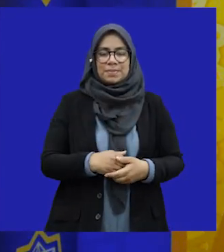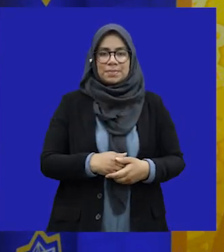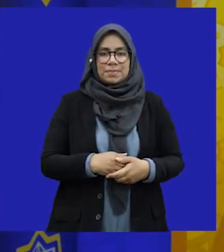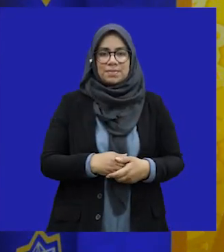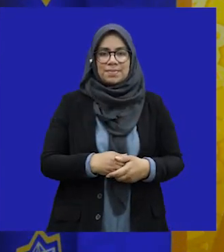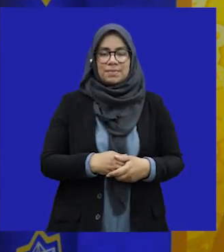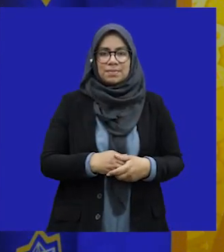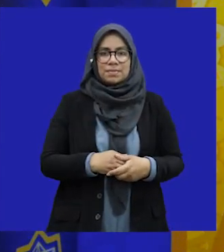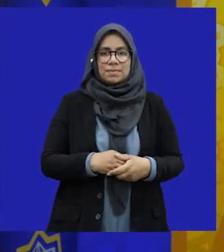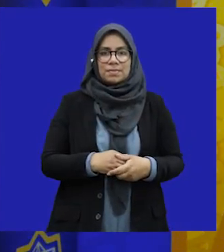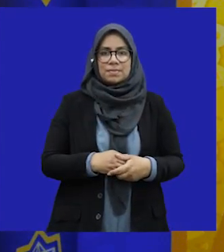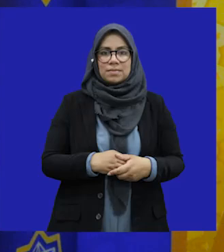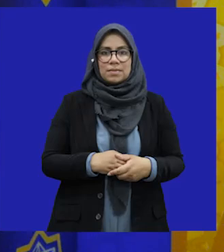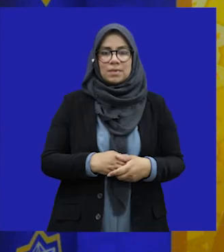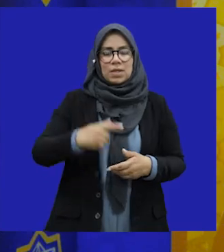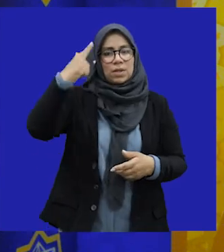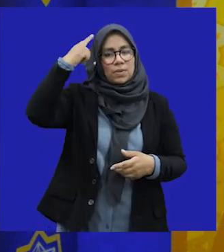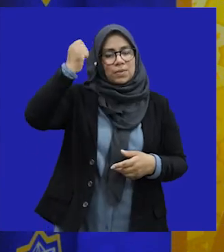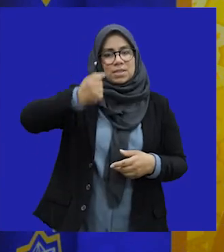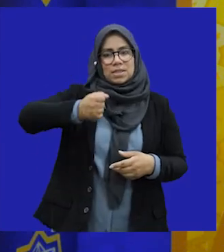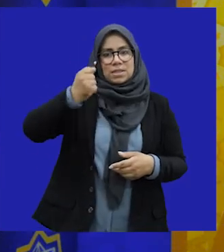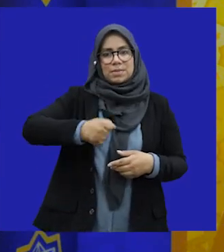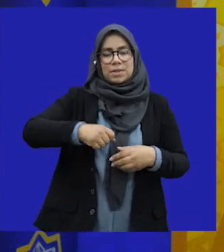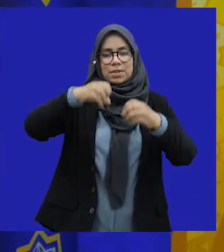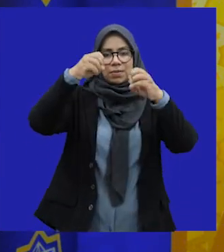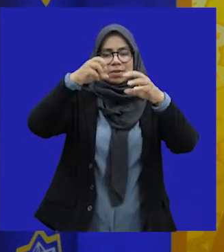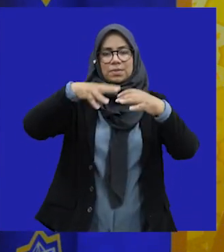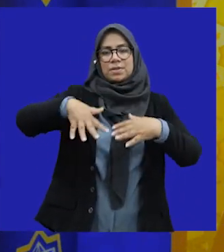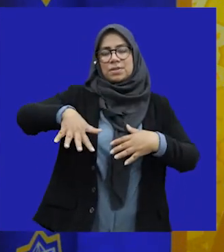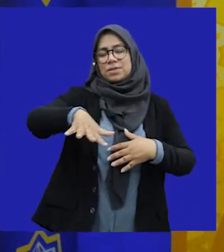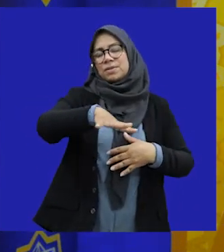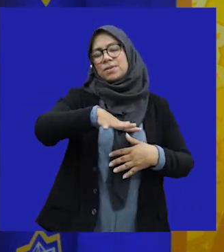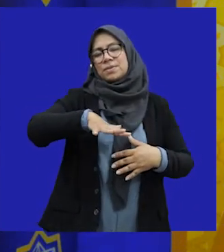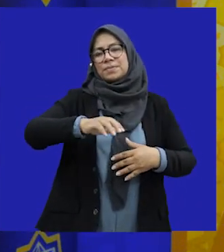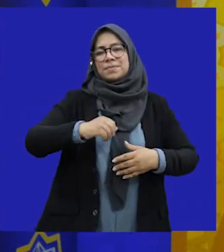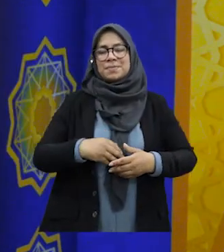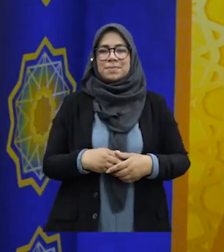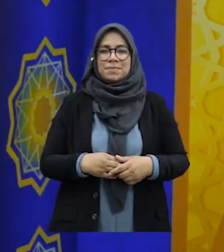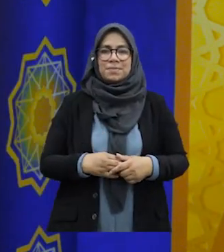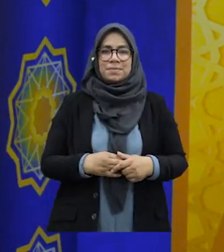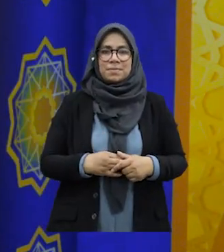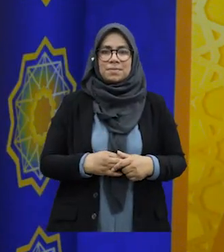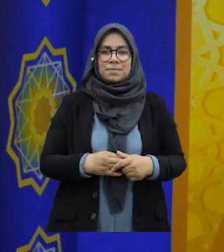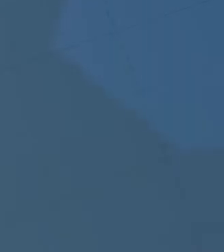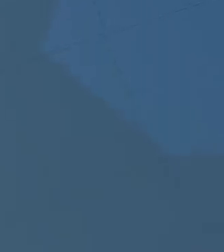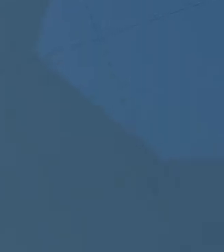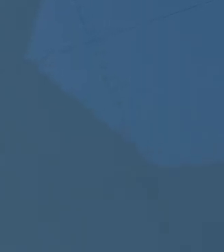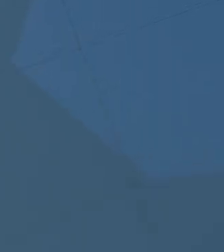نستغفرك ونتوب إليك. السلام عليكم ورحمة الله وبركاته.